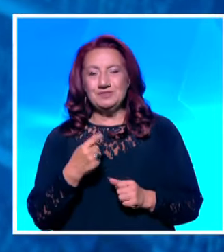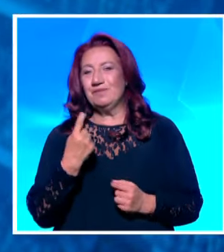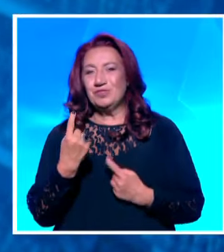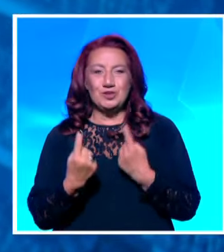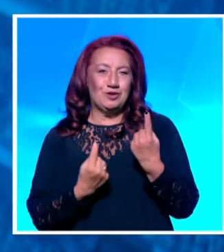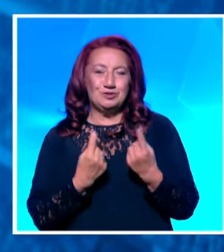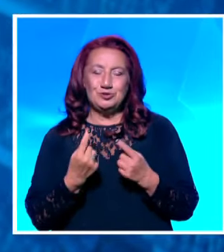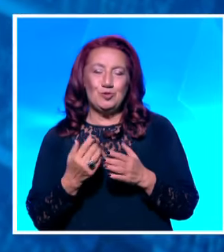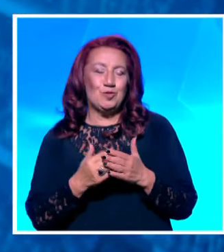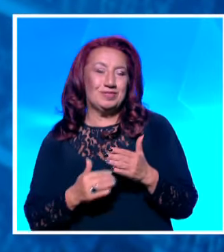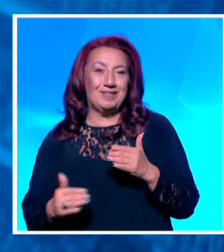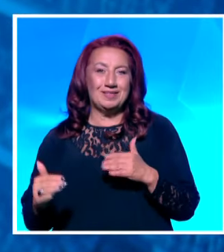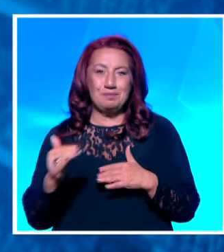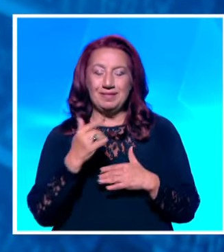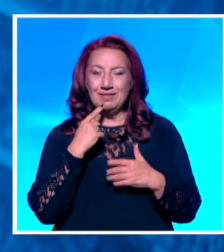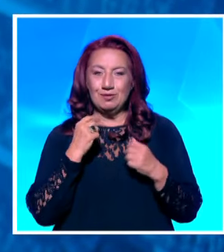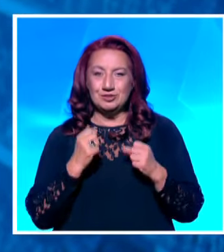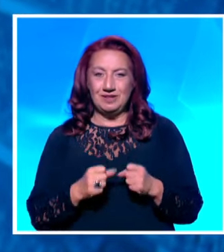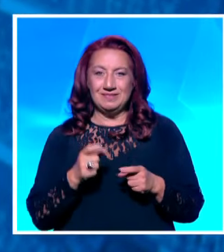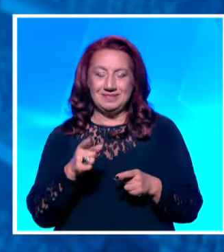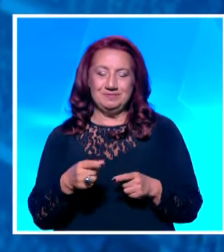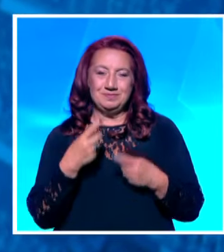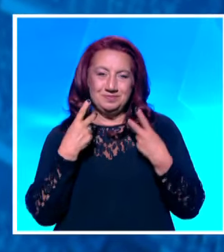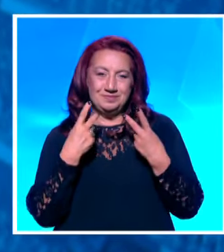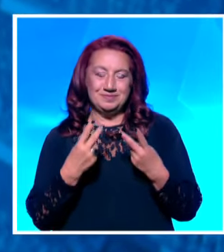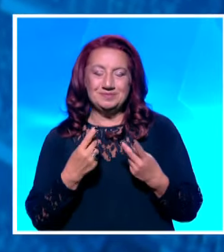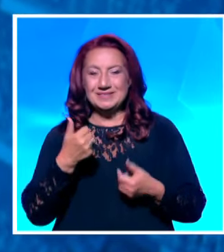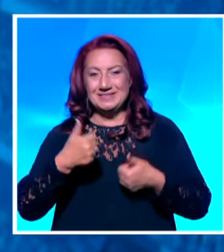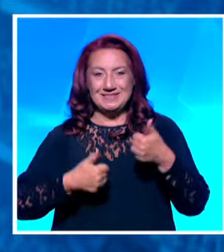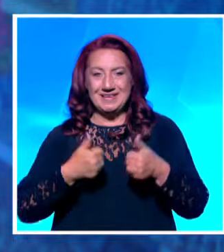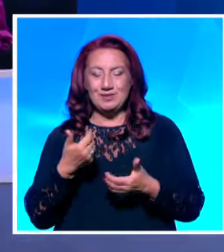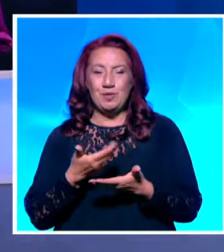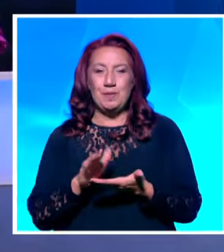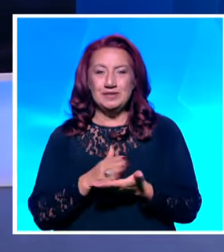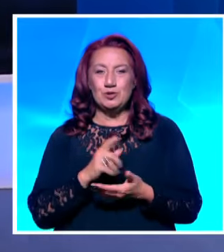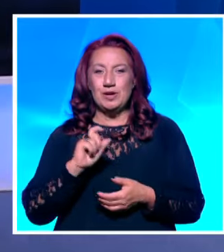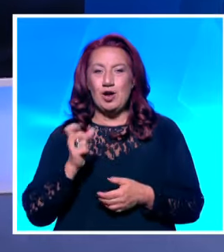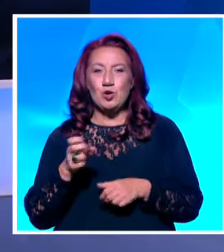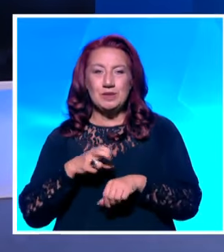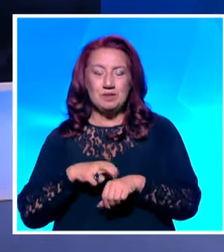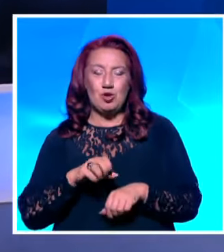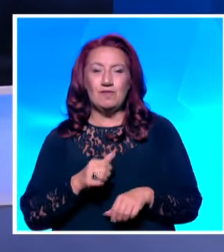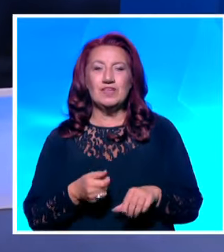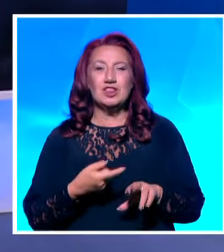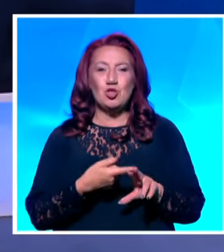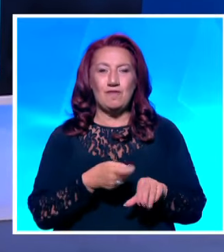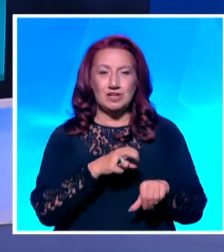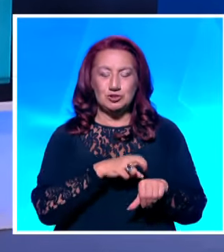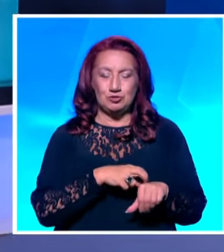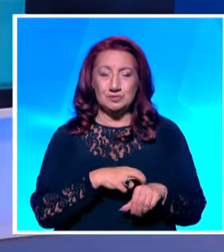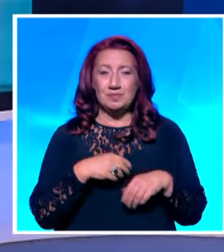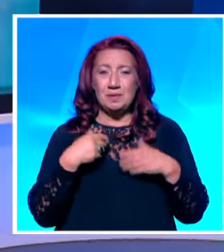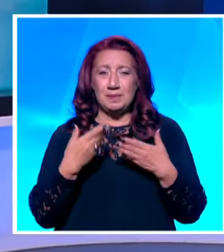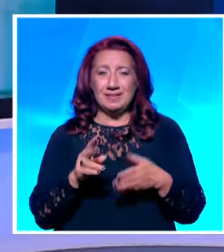надмина очакванията, това предложи двубоят между Григор Димитров и Новак Джокович. Пред 12 500 зрители, изпълнили до